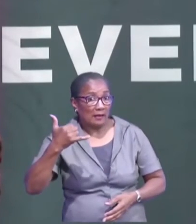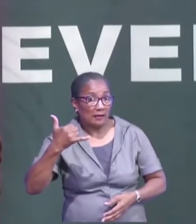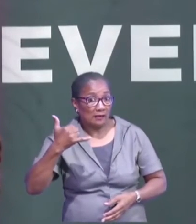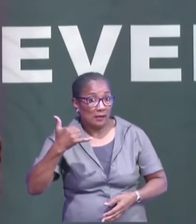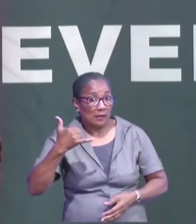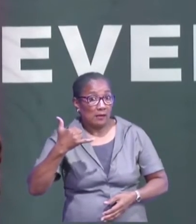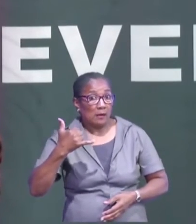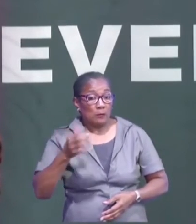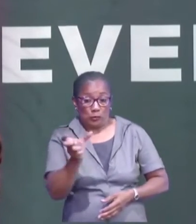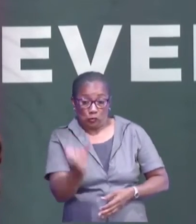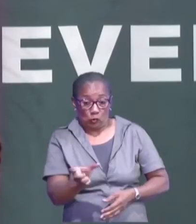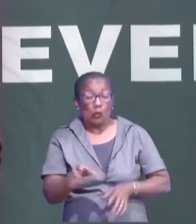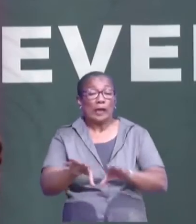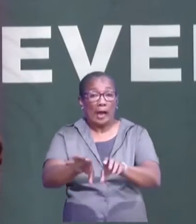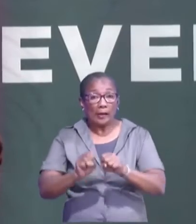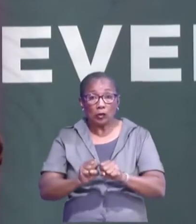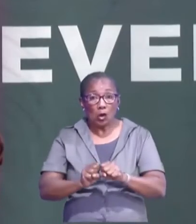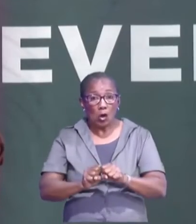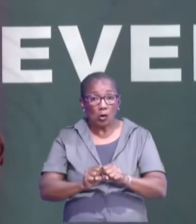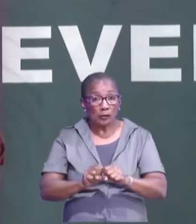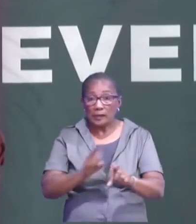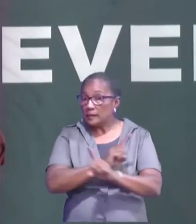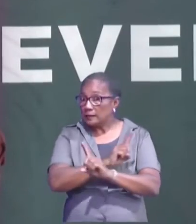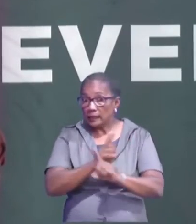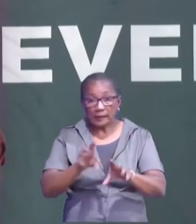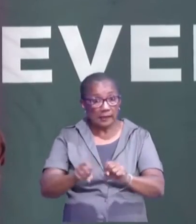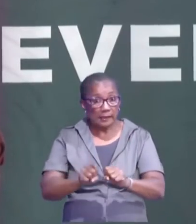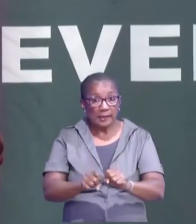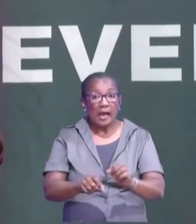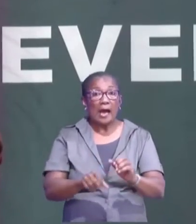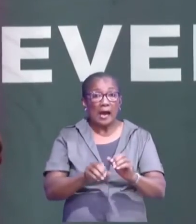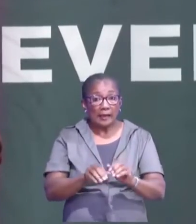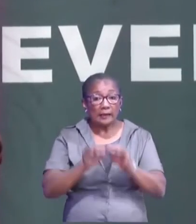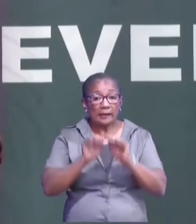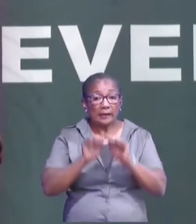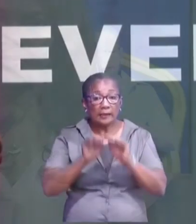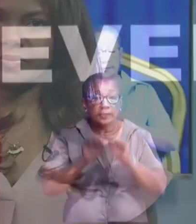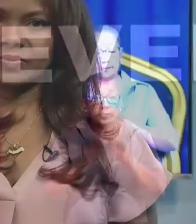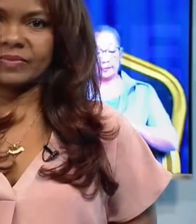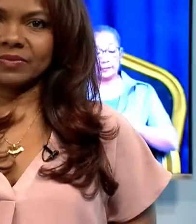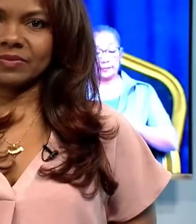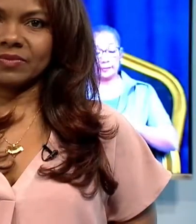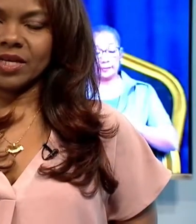zijn aangehouden en ze hebben zich niet gehouden aan de instructies die zijn gegeven.